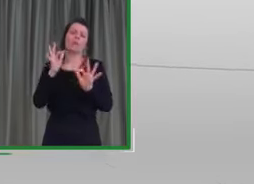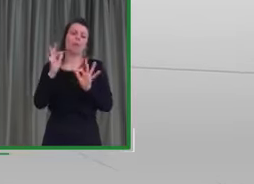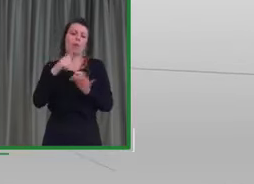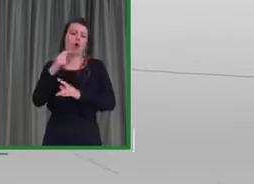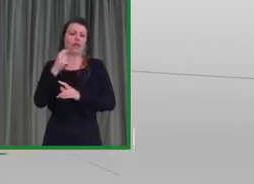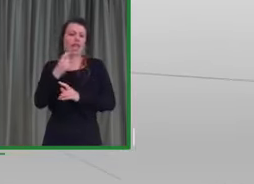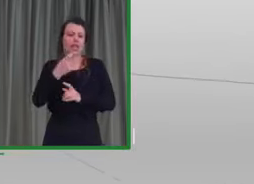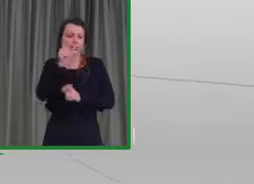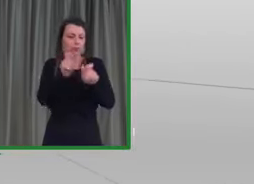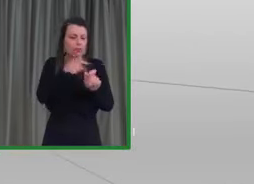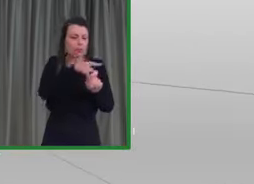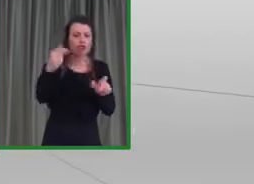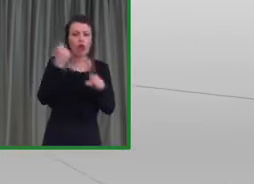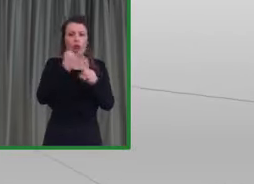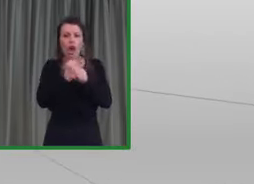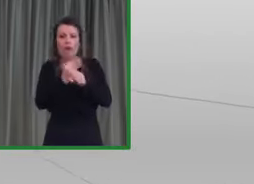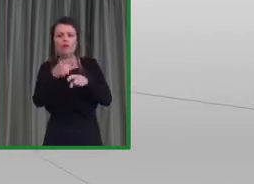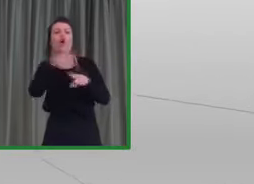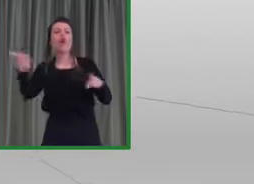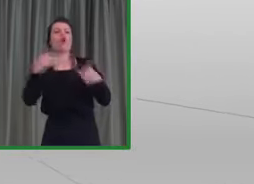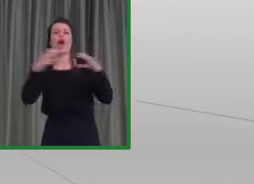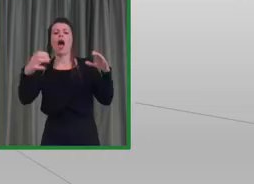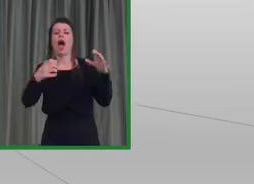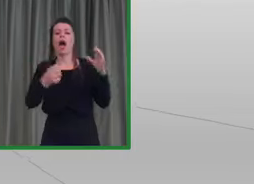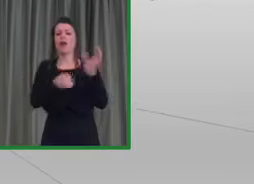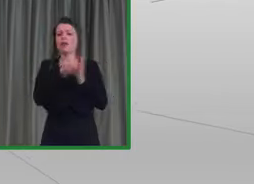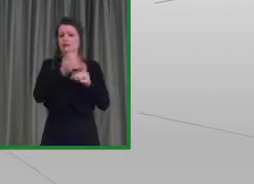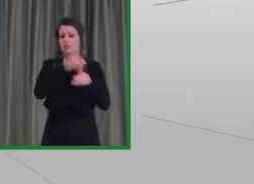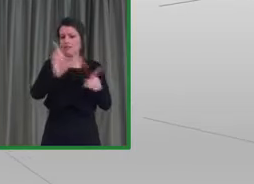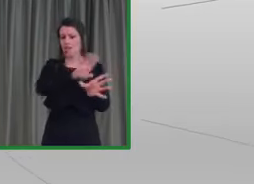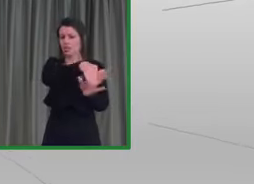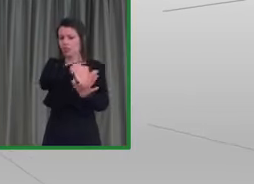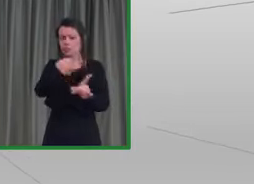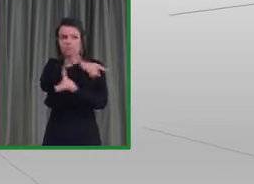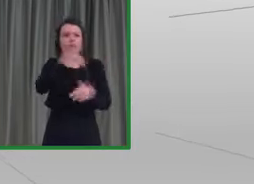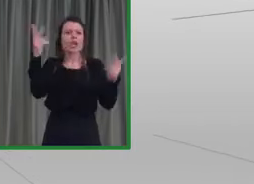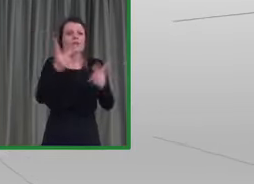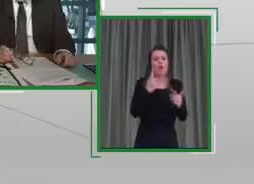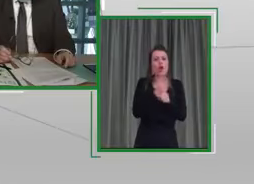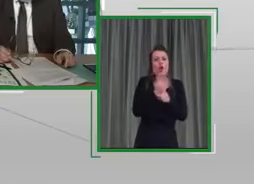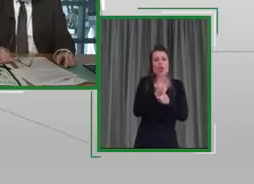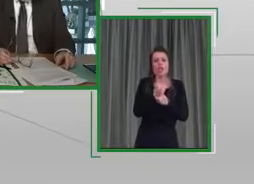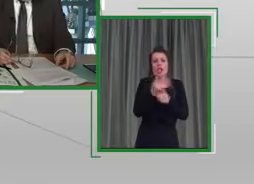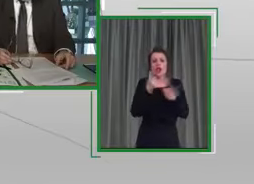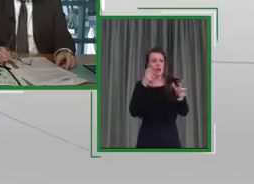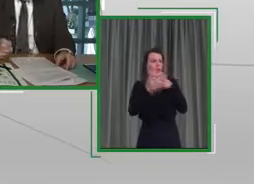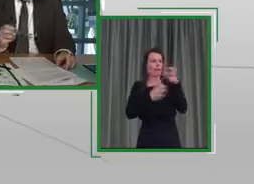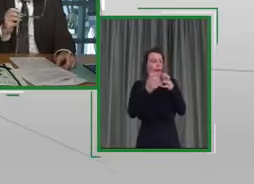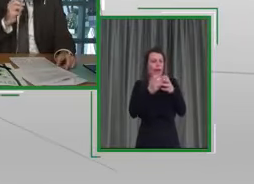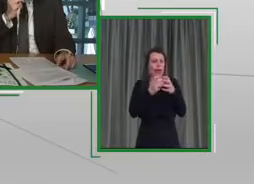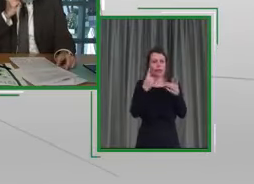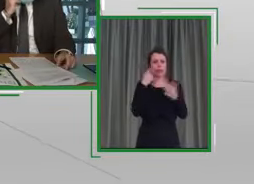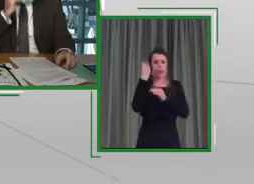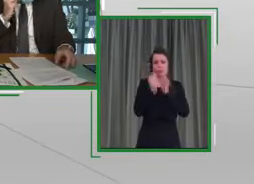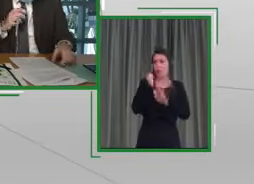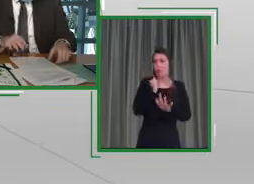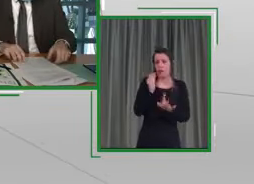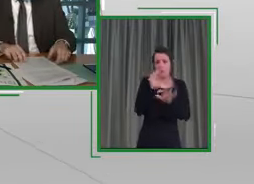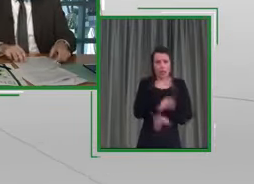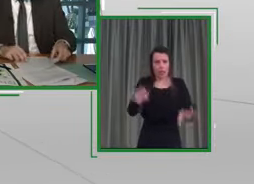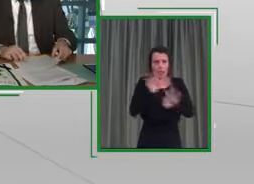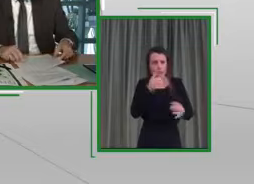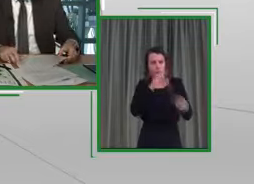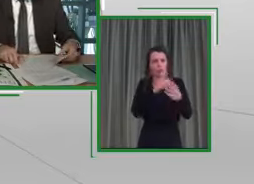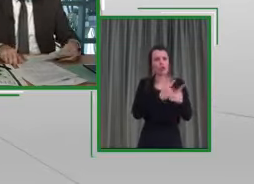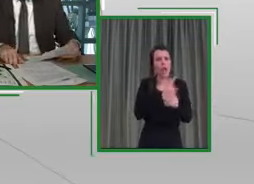deve affrontare questa crisi totalmente inaspettata sì stiamo approvando una serie di delibere